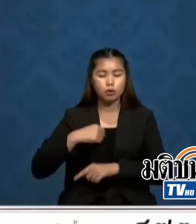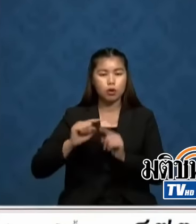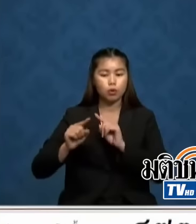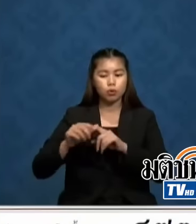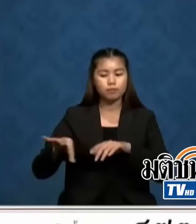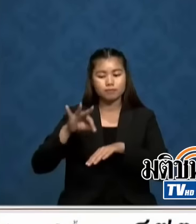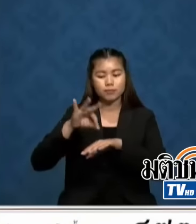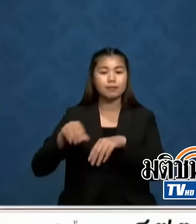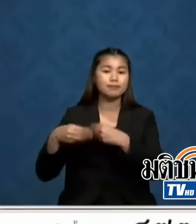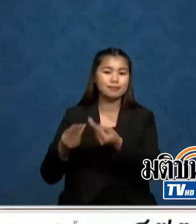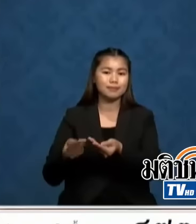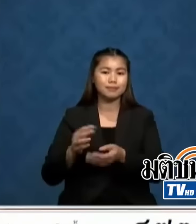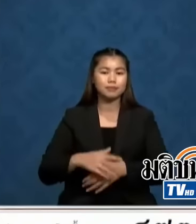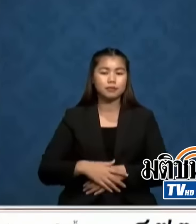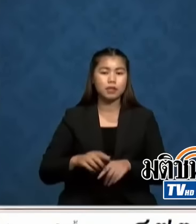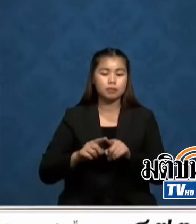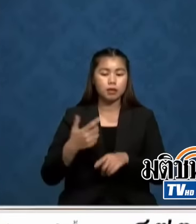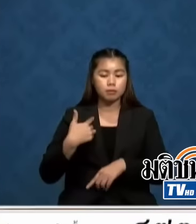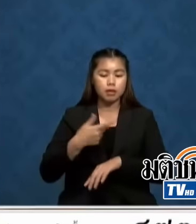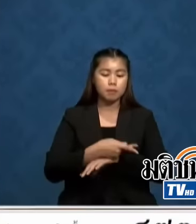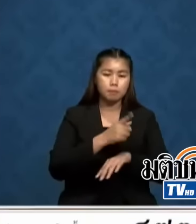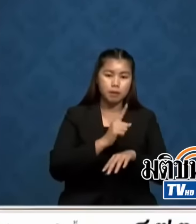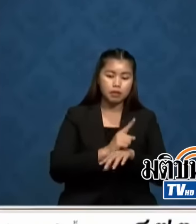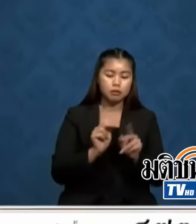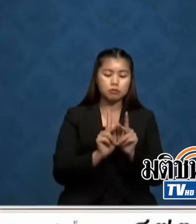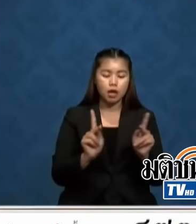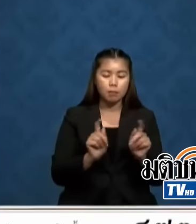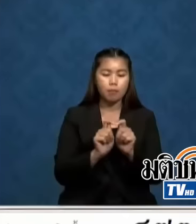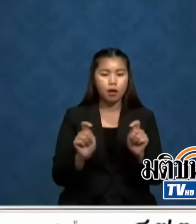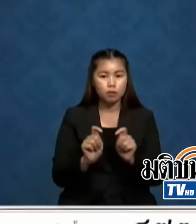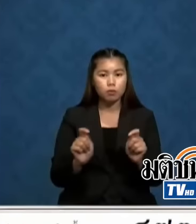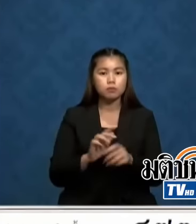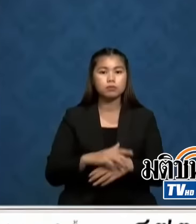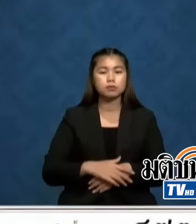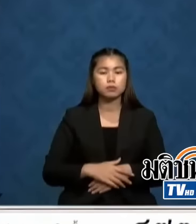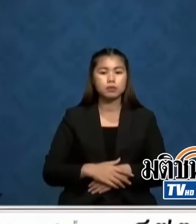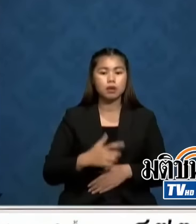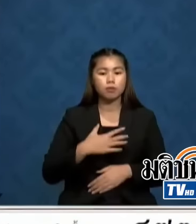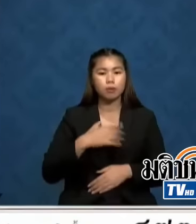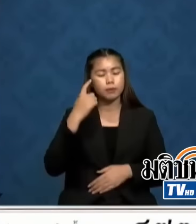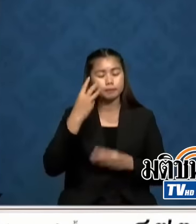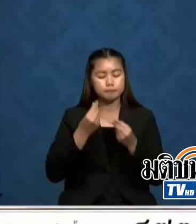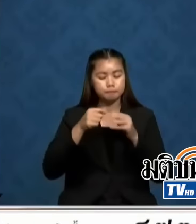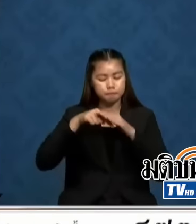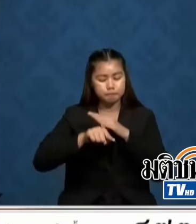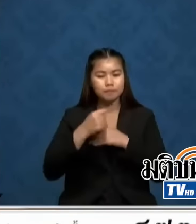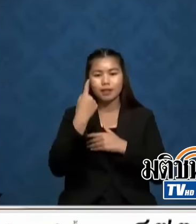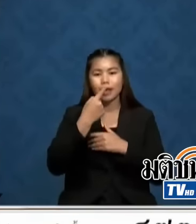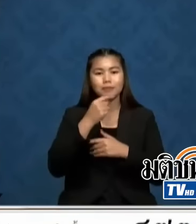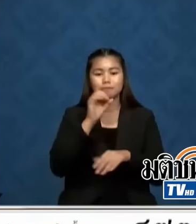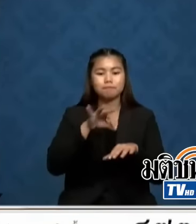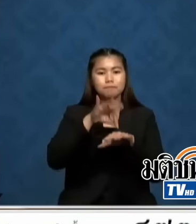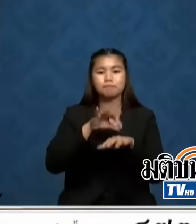คนแต่งตั้งนะครับประกอบด้วยประธานกรรมการอนุกรรมการผมไม่อยากลงละเอียดว่าประกอบด้วยใคร